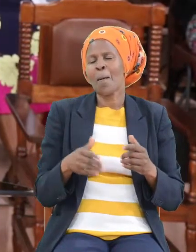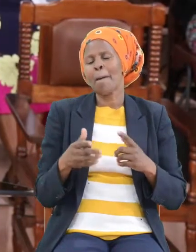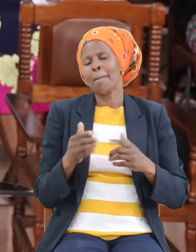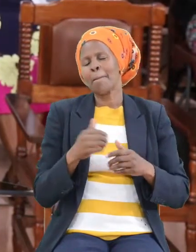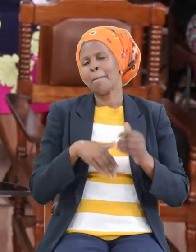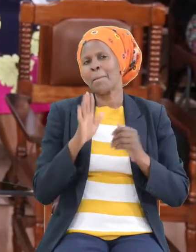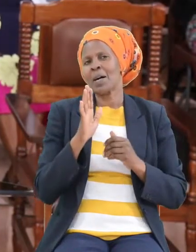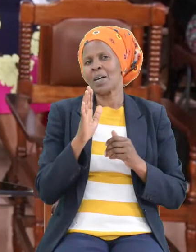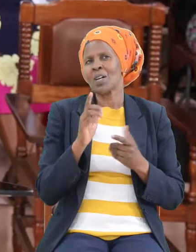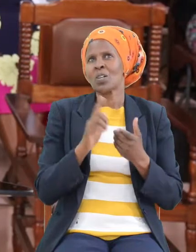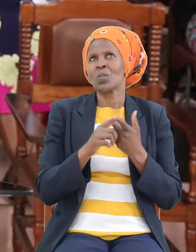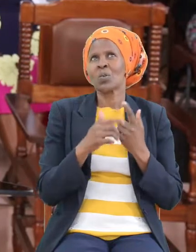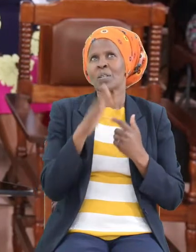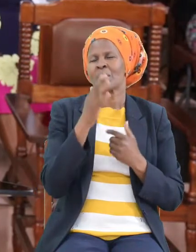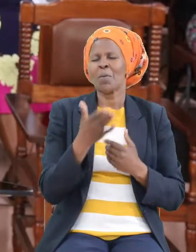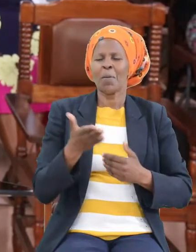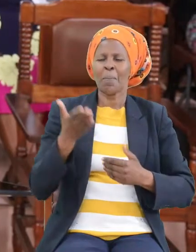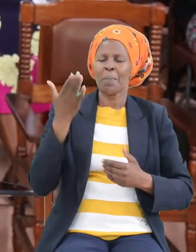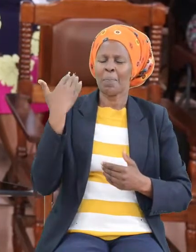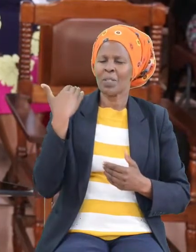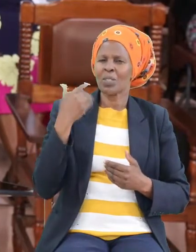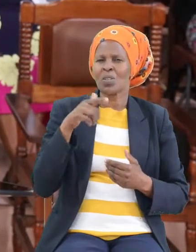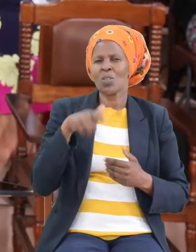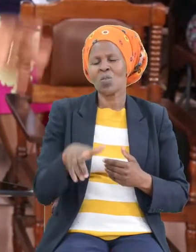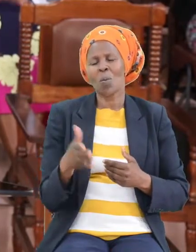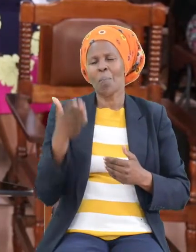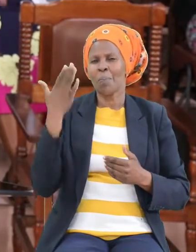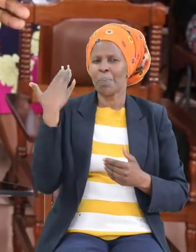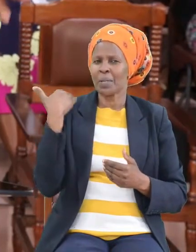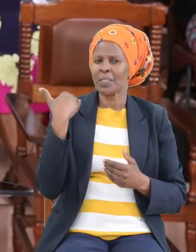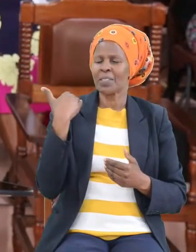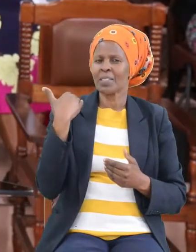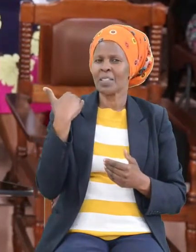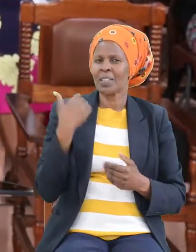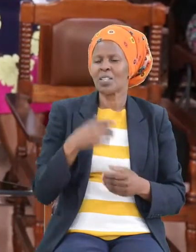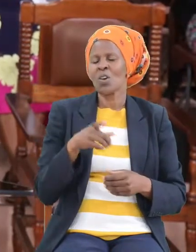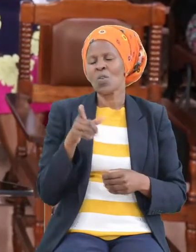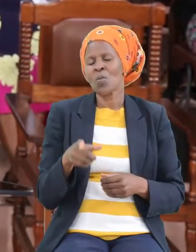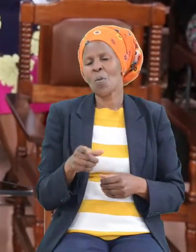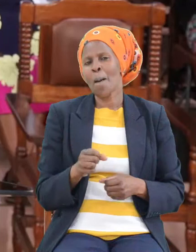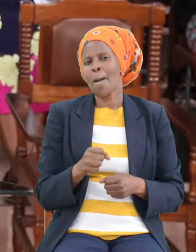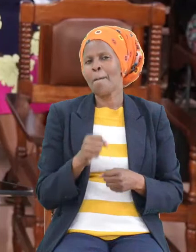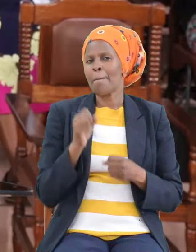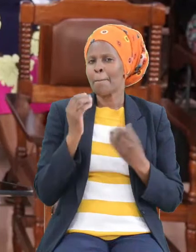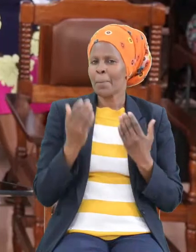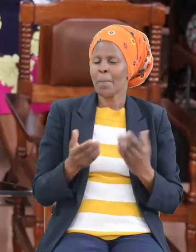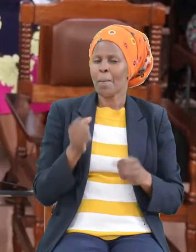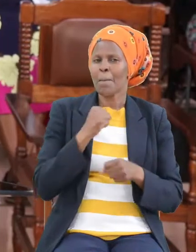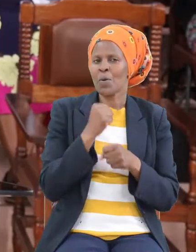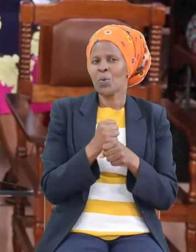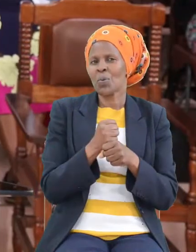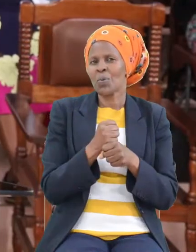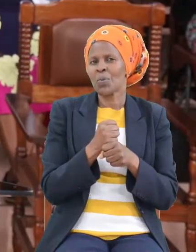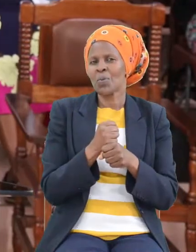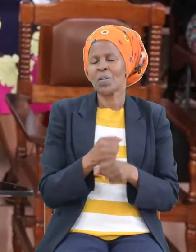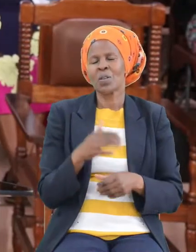katika hali yako ya zamani, katika hali yako ambayo unafaa uwe. Na tunajua vizuri sana